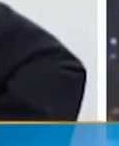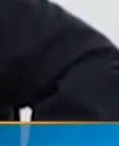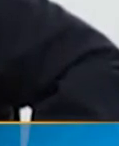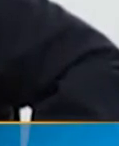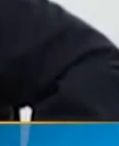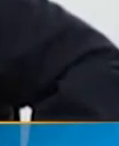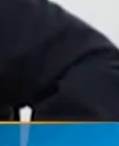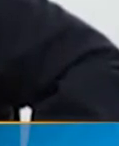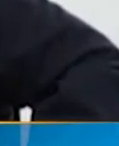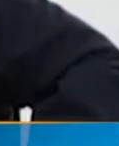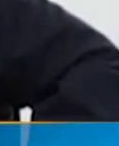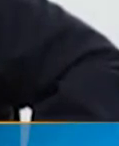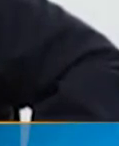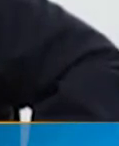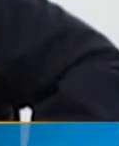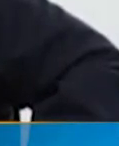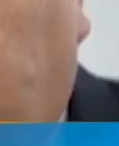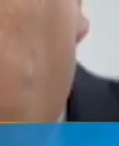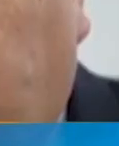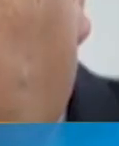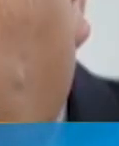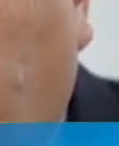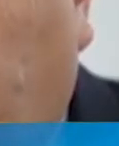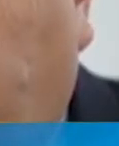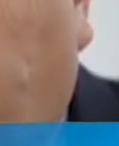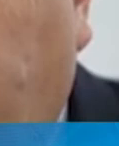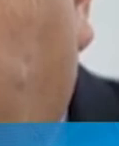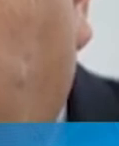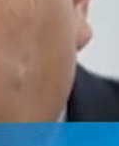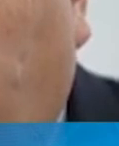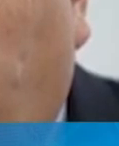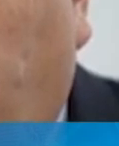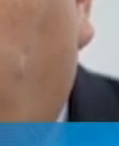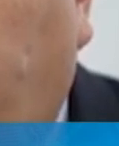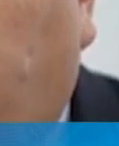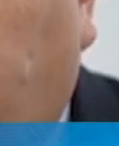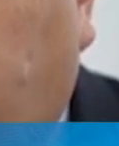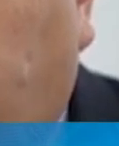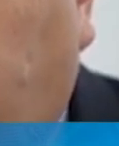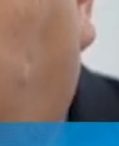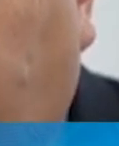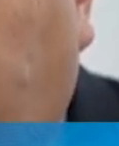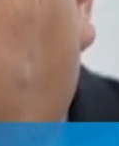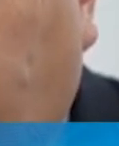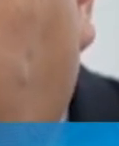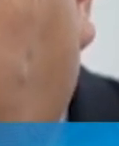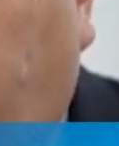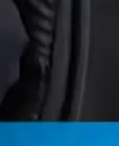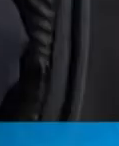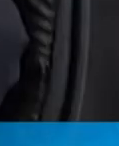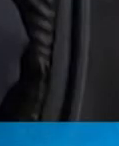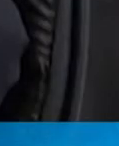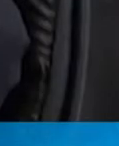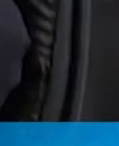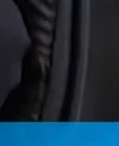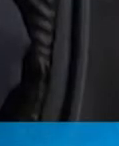nouveau procureur de la Cour pénale internationale, la CPI, Karim Khan, va prendre ses fonctions demain, mercredi